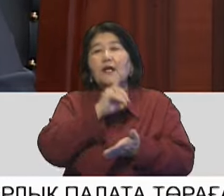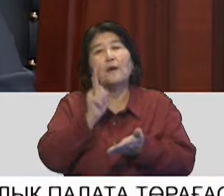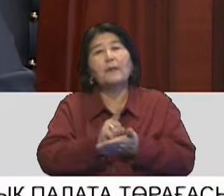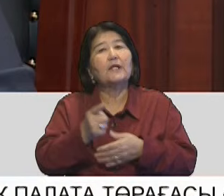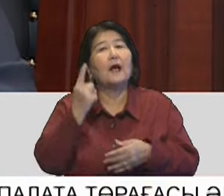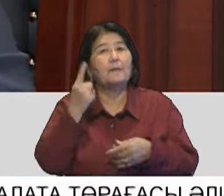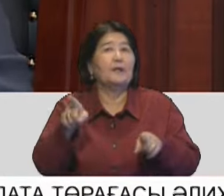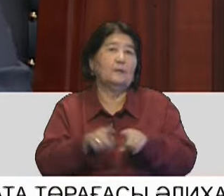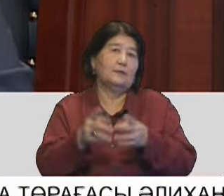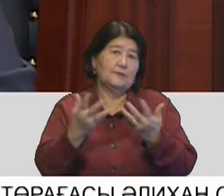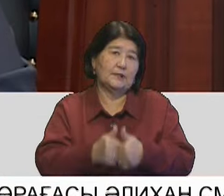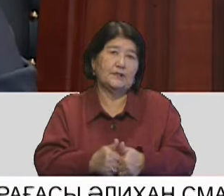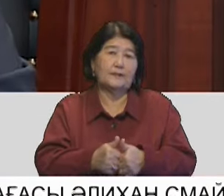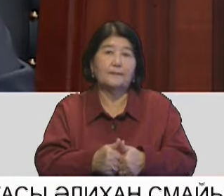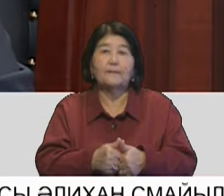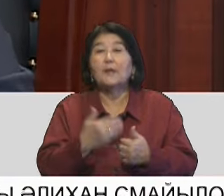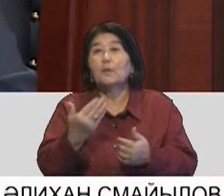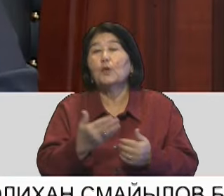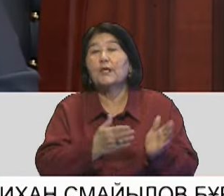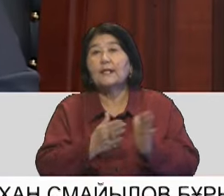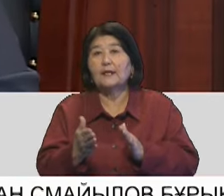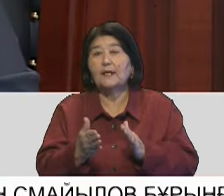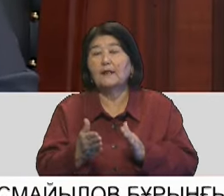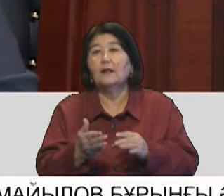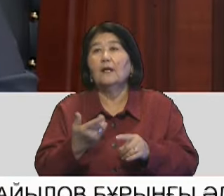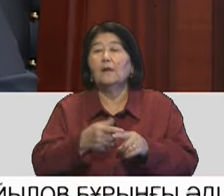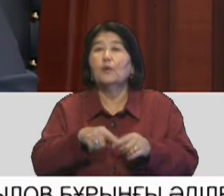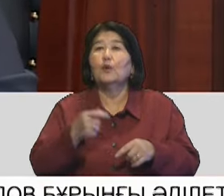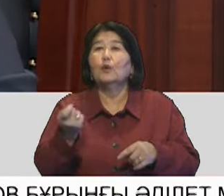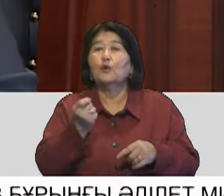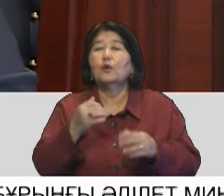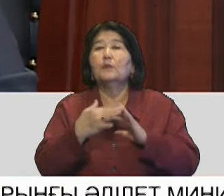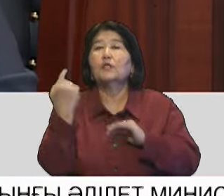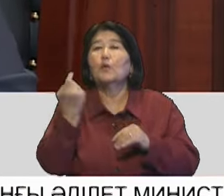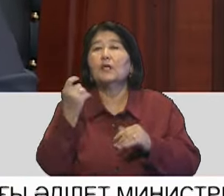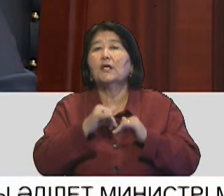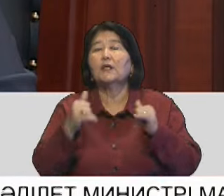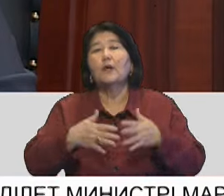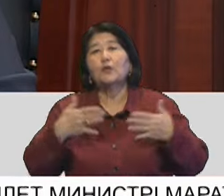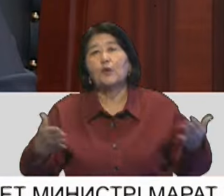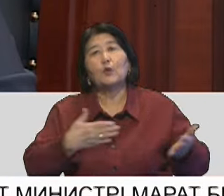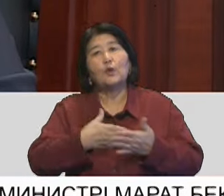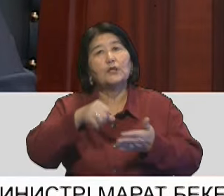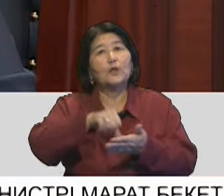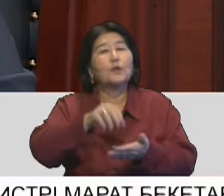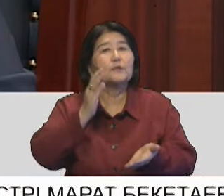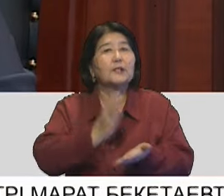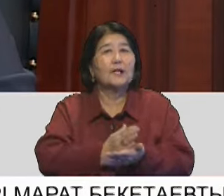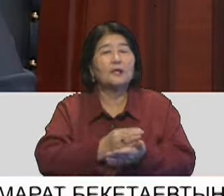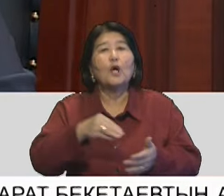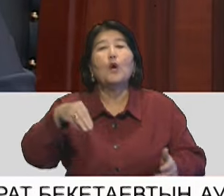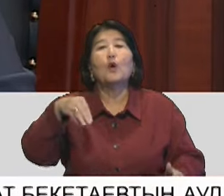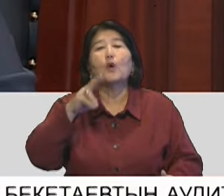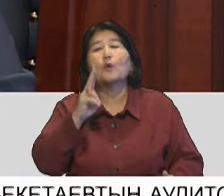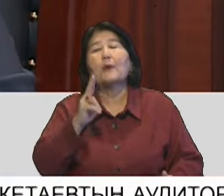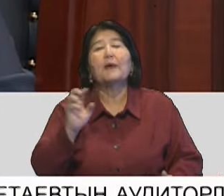бірі. Бұл ретте өңірдегі тұқым шаруашылығын дамытуға зор үлестерін қосып келе жатқан Құрманбек